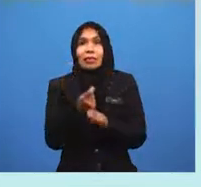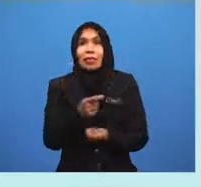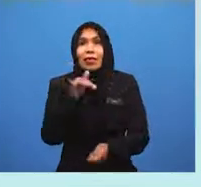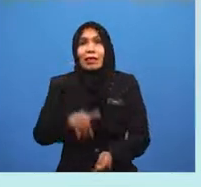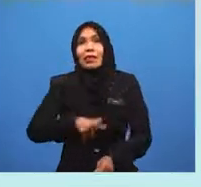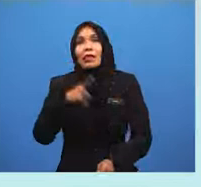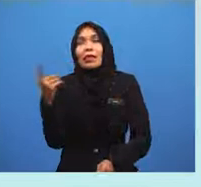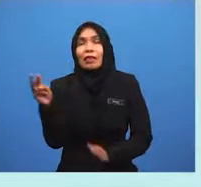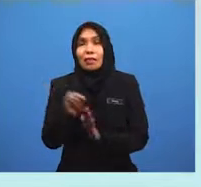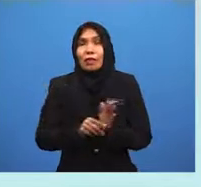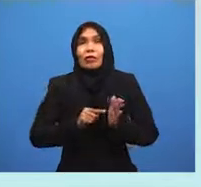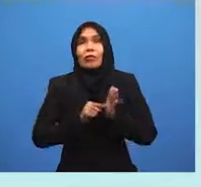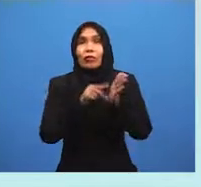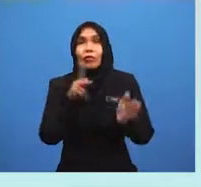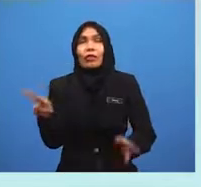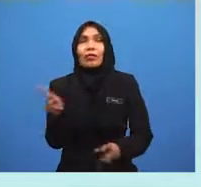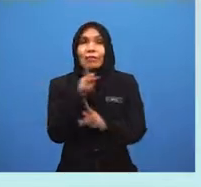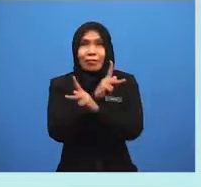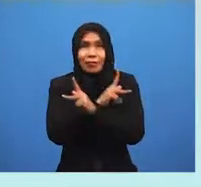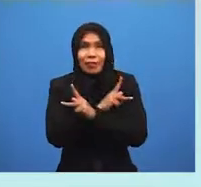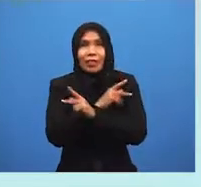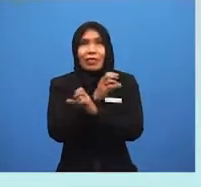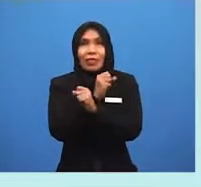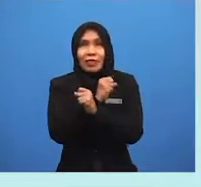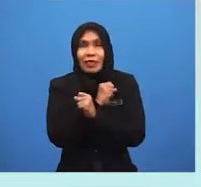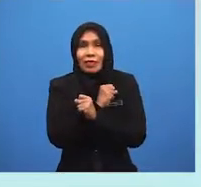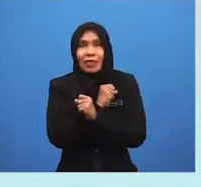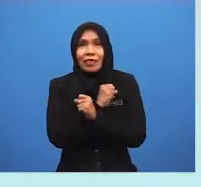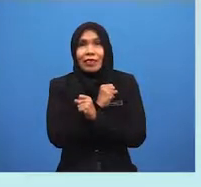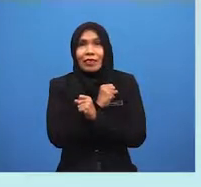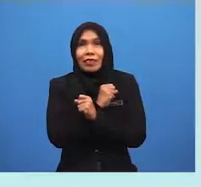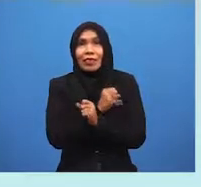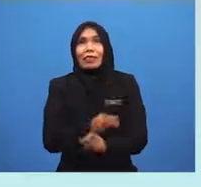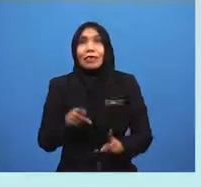kasih sayang mereka terhadap anggota masyarakat.